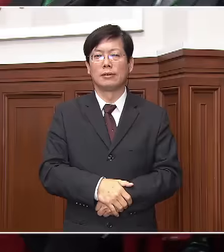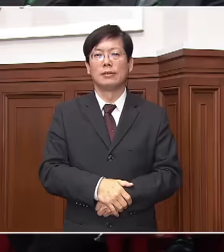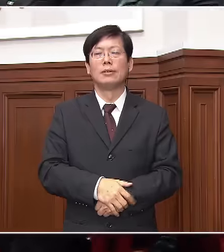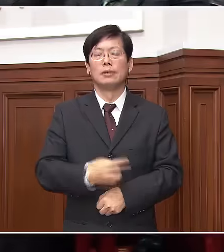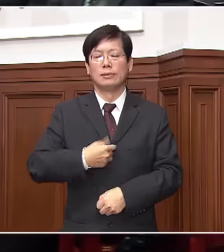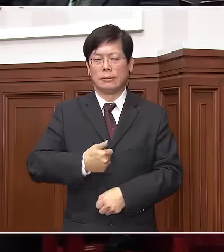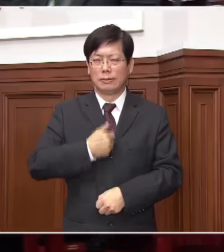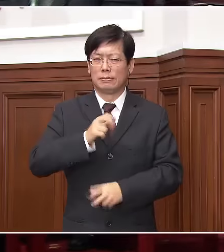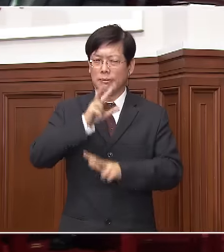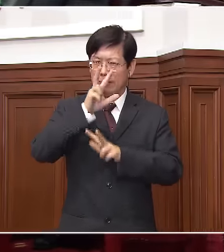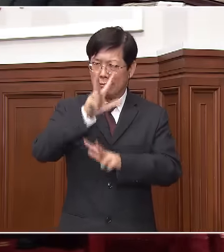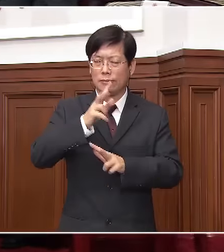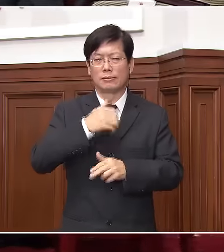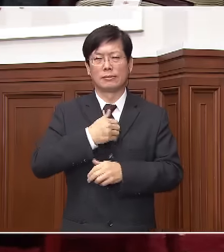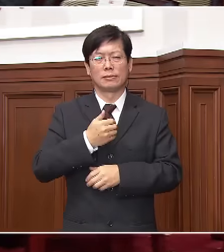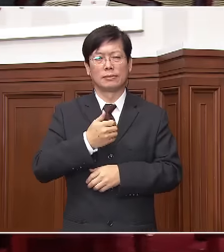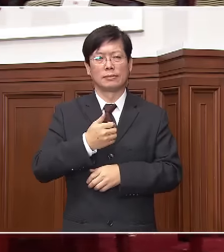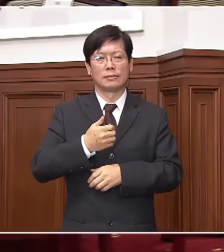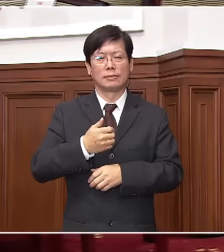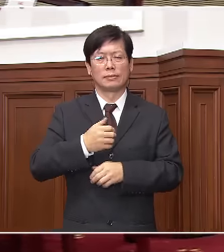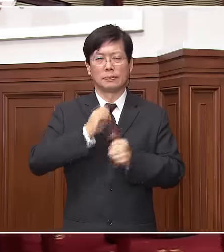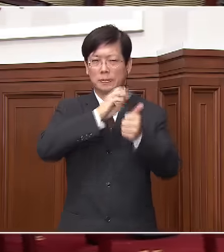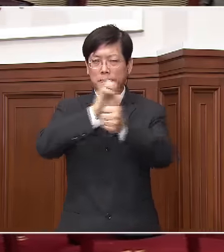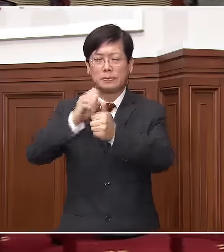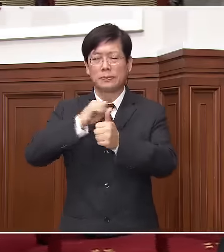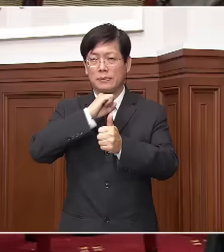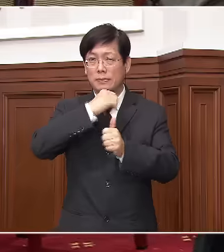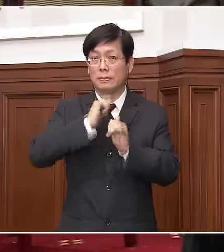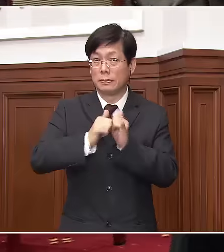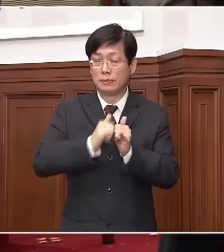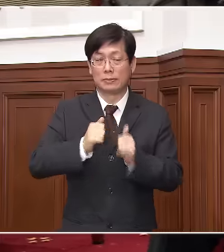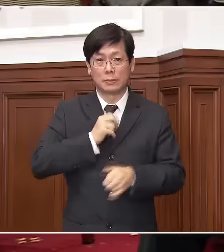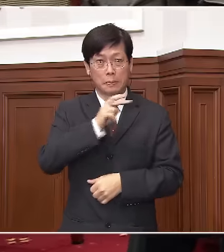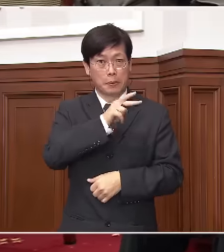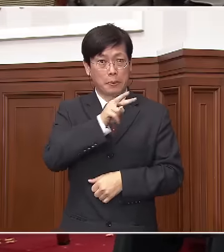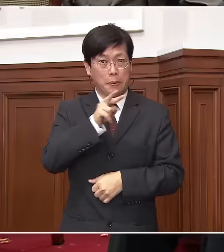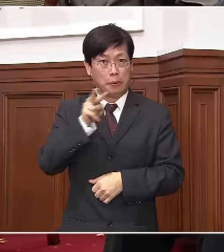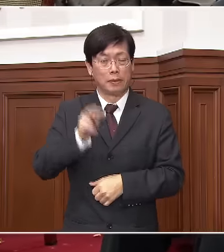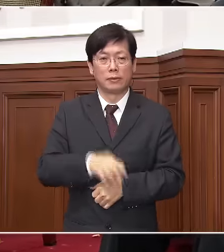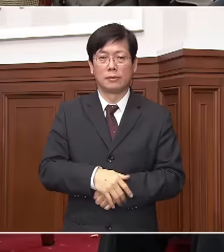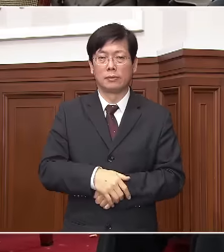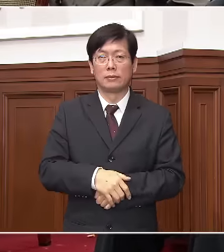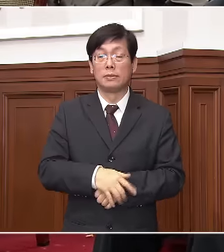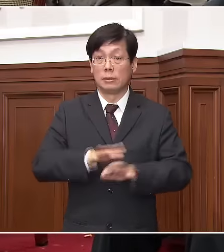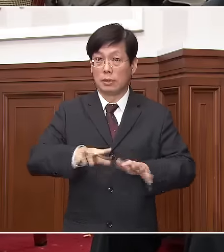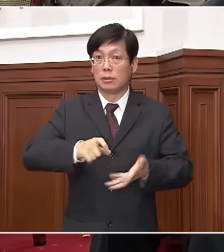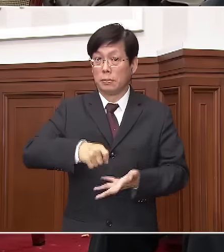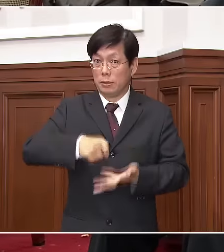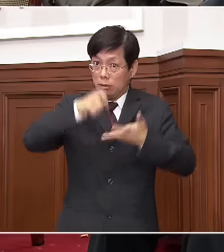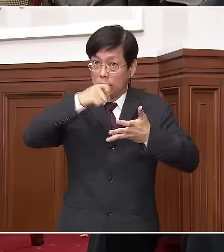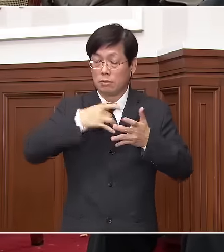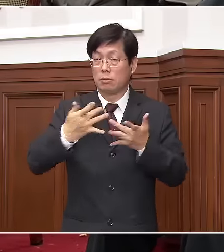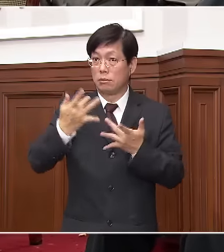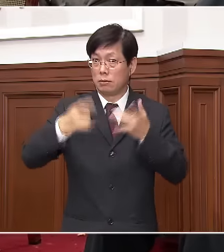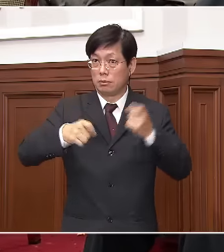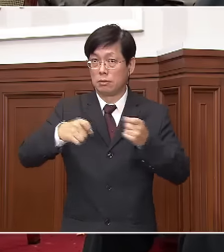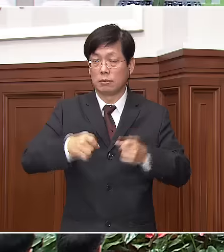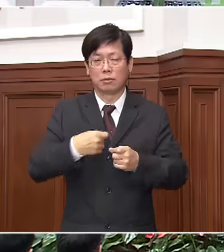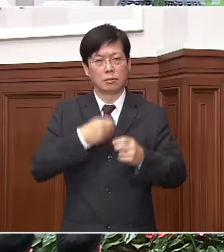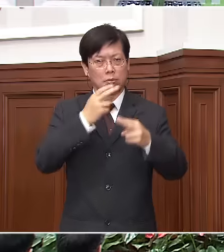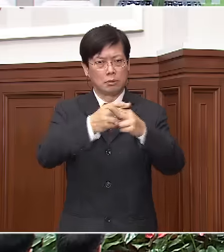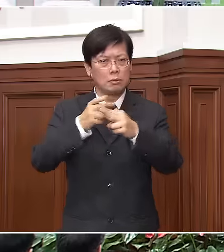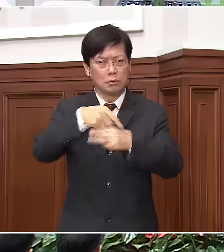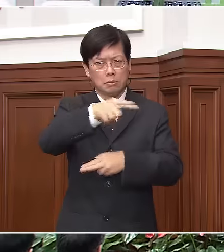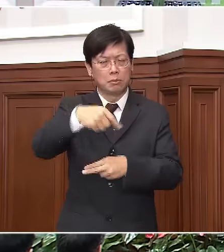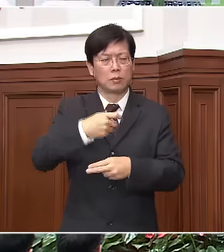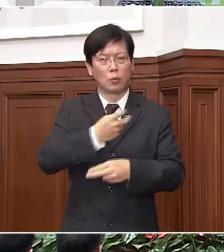诚恳地呼吁所有的国人同胞，仔细看看现在所有提出来的草案，我相信大家